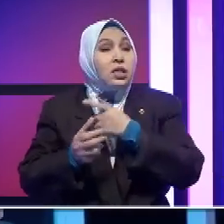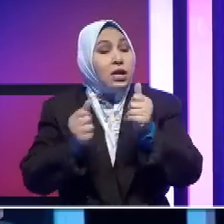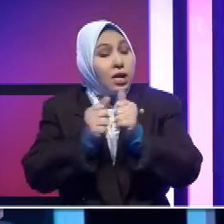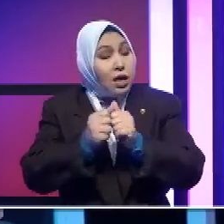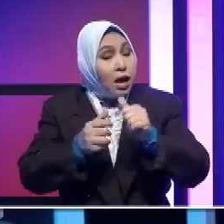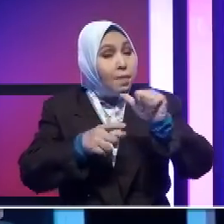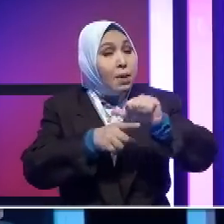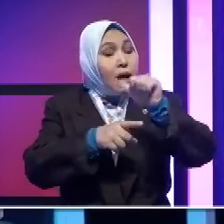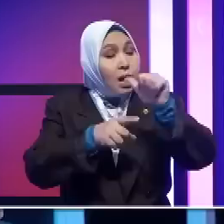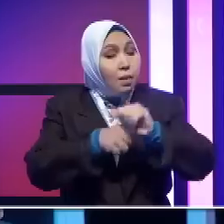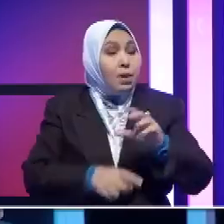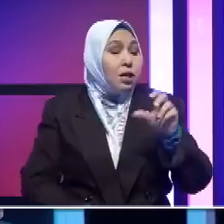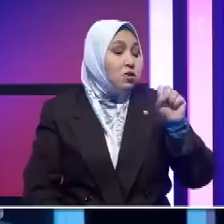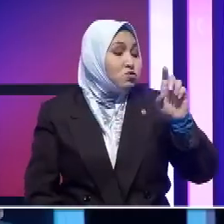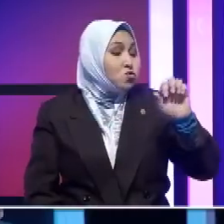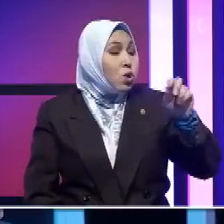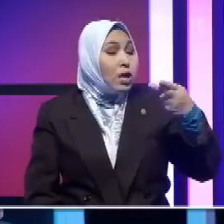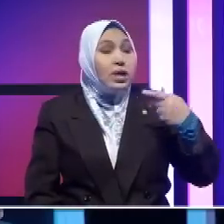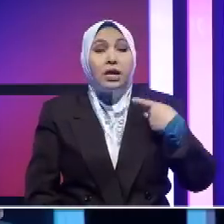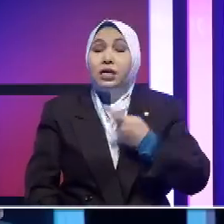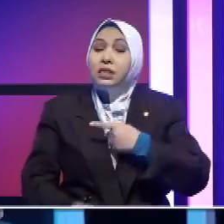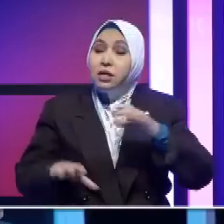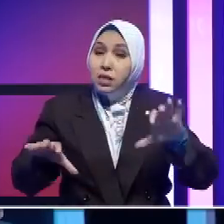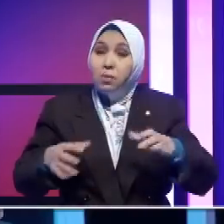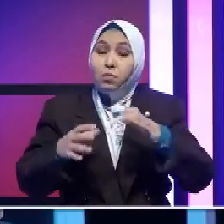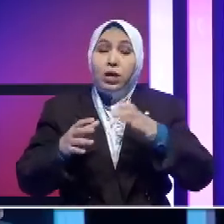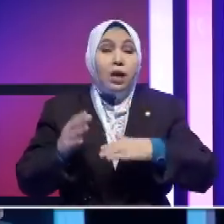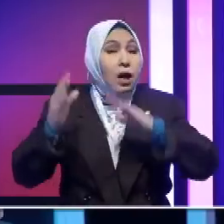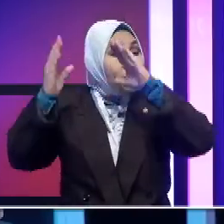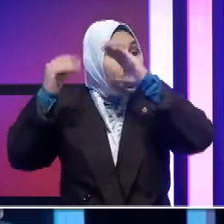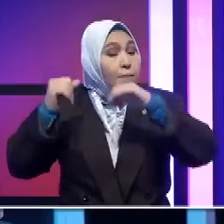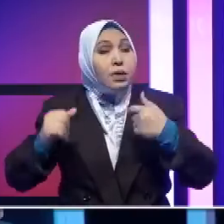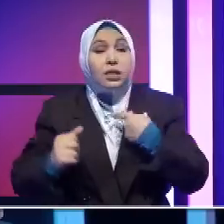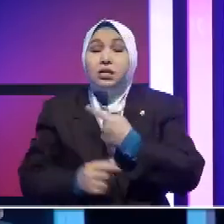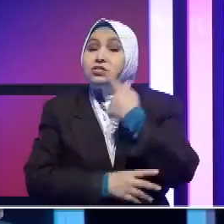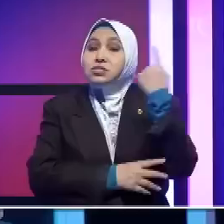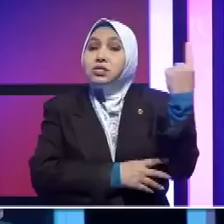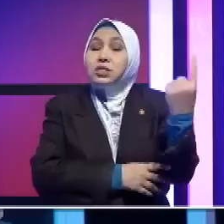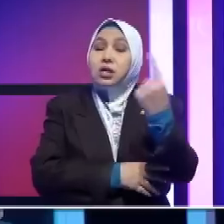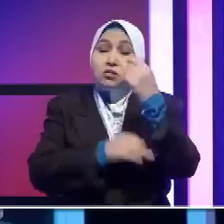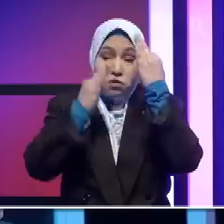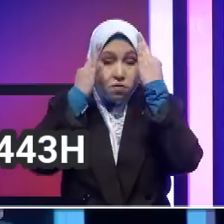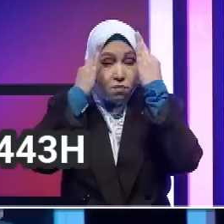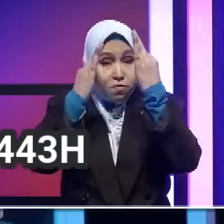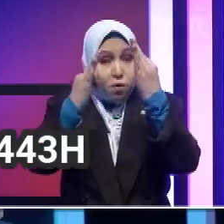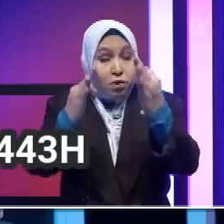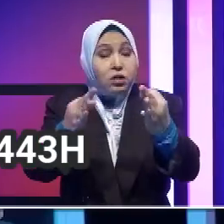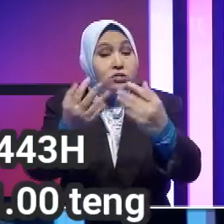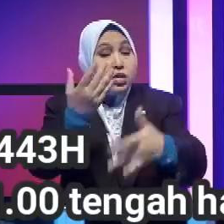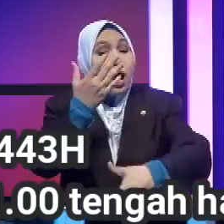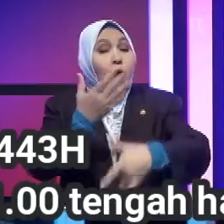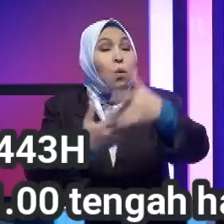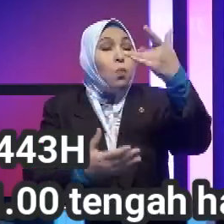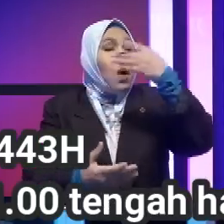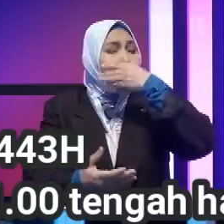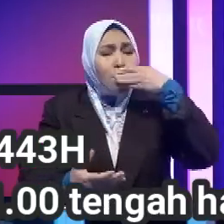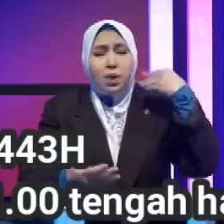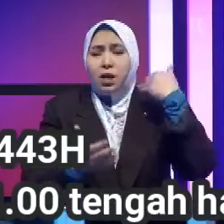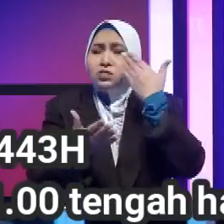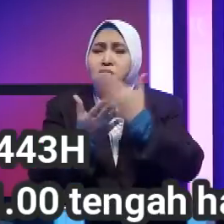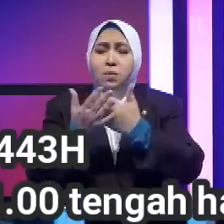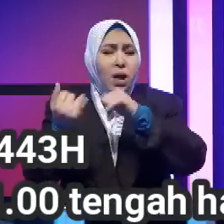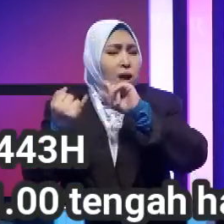salih yang kita lakukan. Moga-moga kita sentiasa fokus daripada awal Ramadan sampai